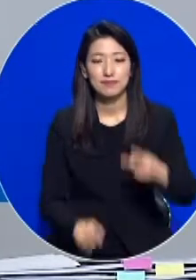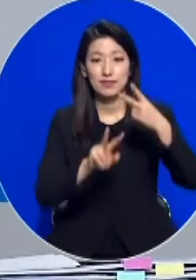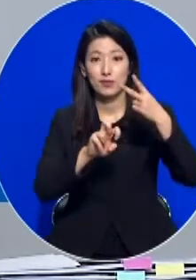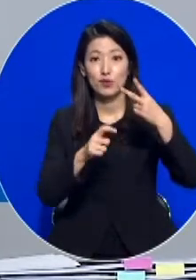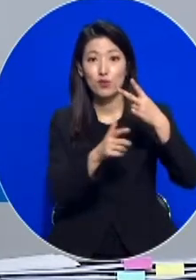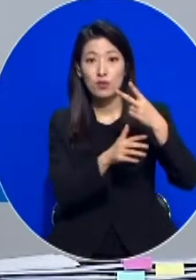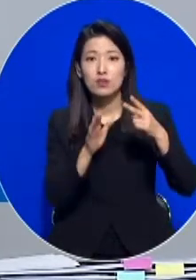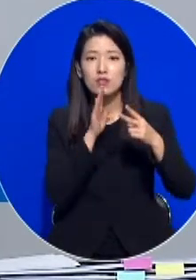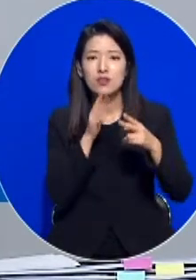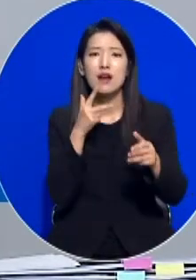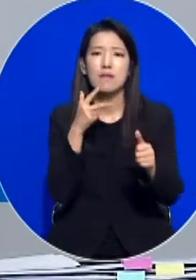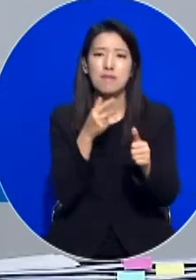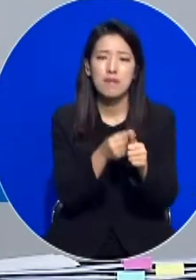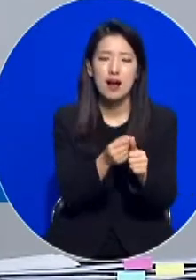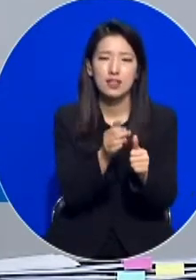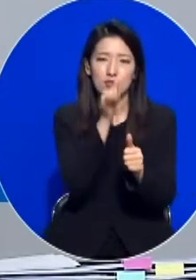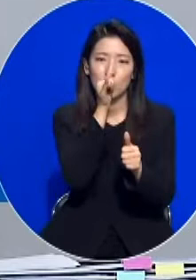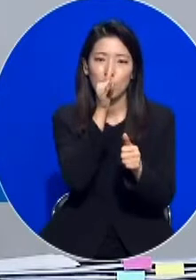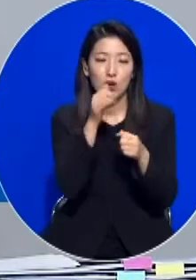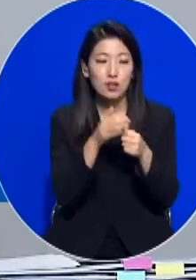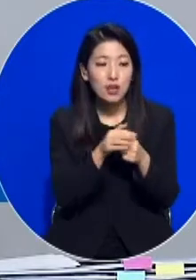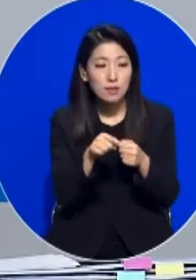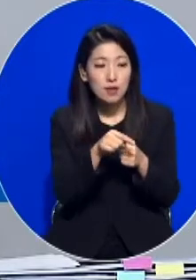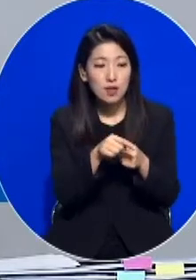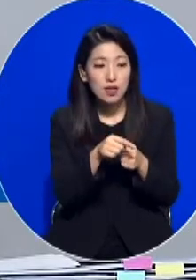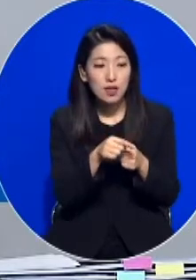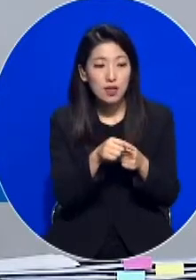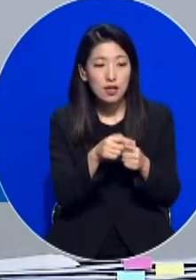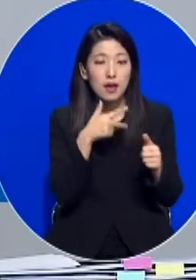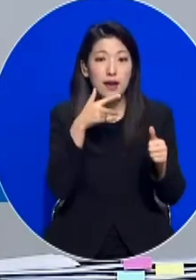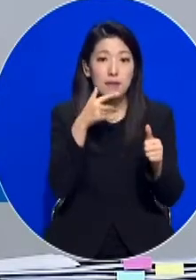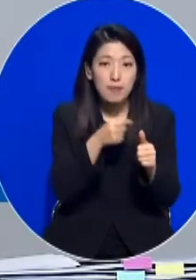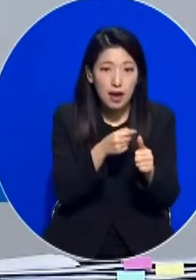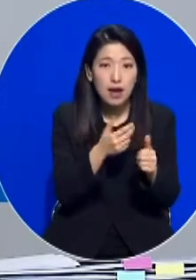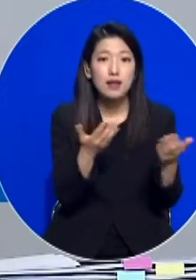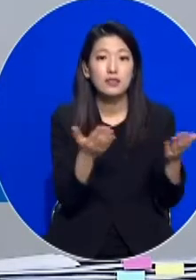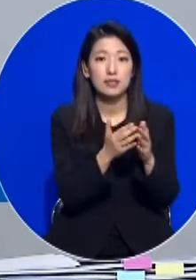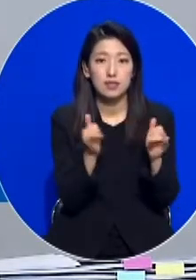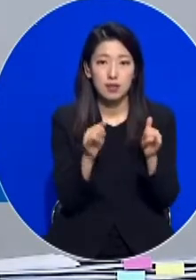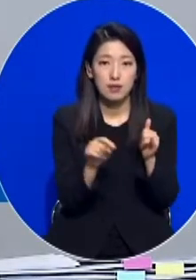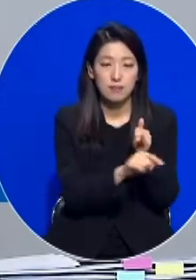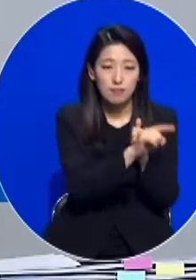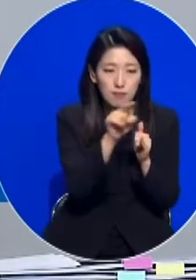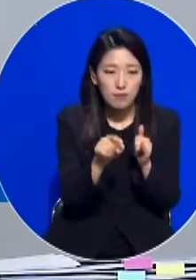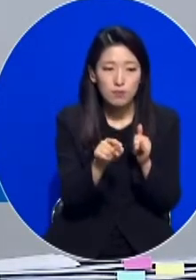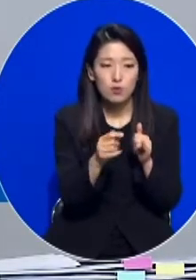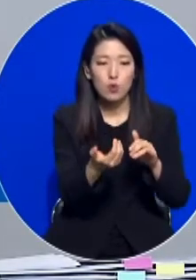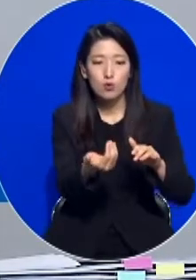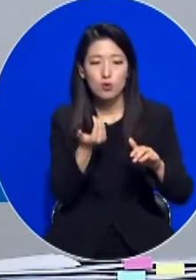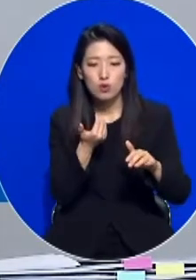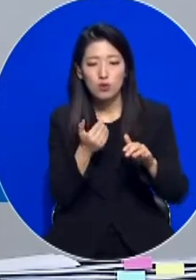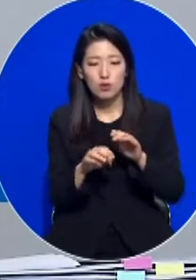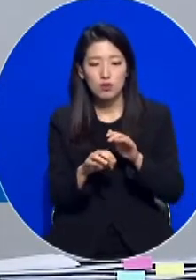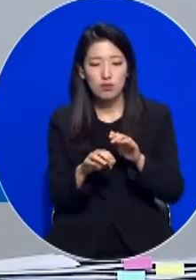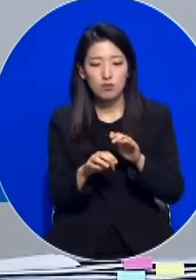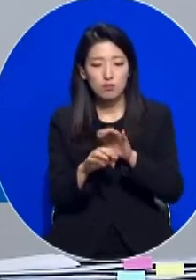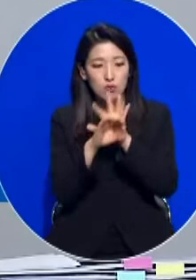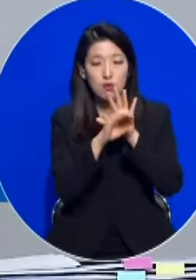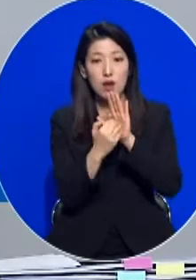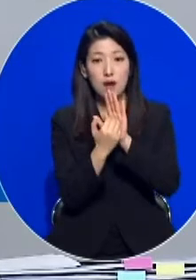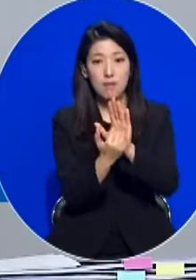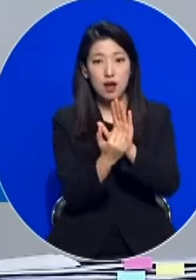시작되기 때문에 예방접종 대상자와 의료진에게 코로나19의 예방접종 전, 그리고 예방접종 시에,